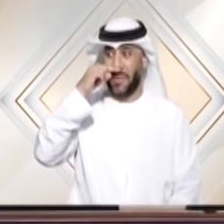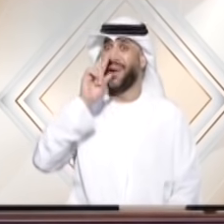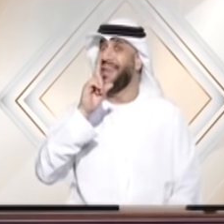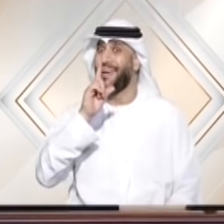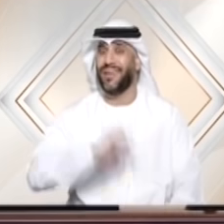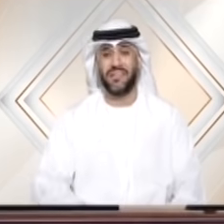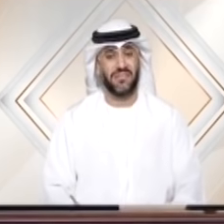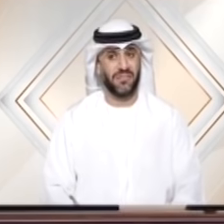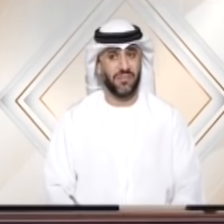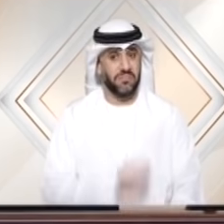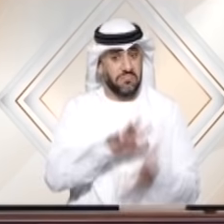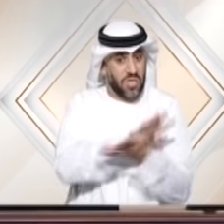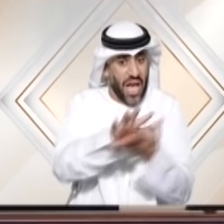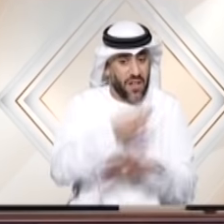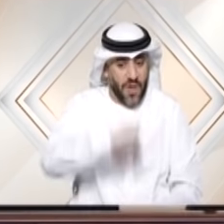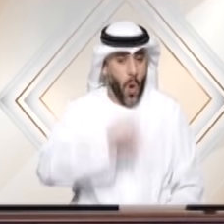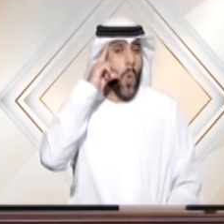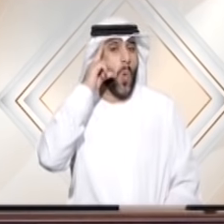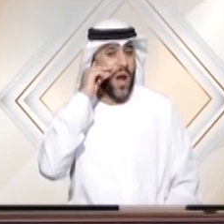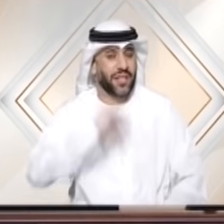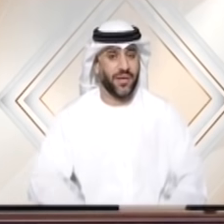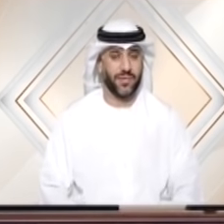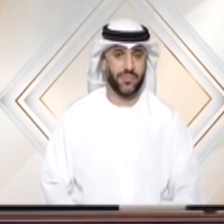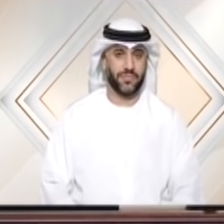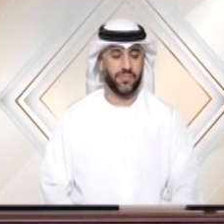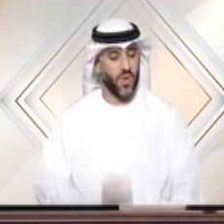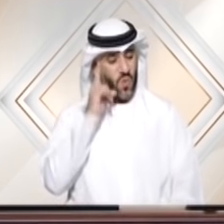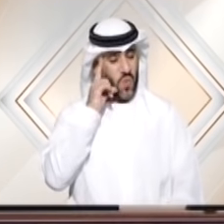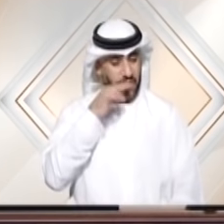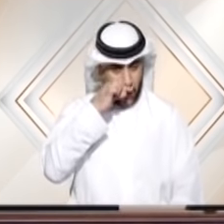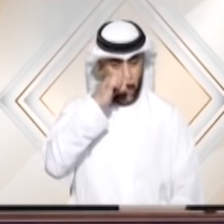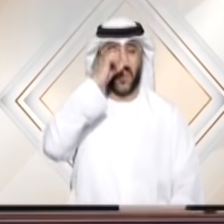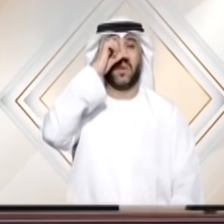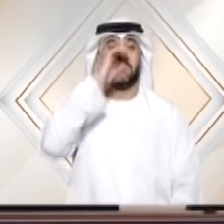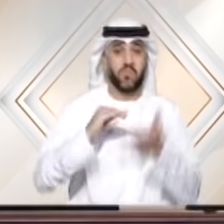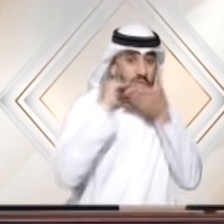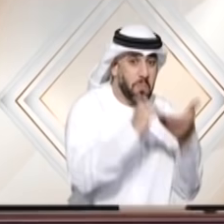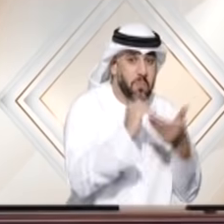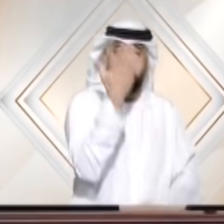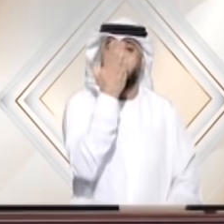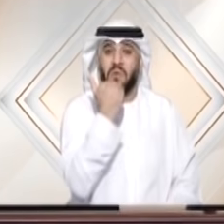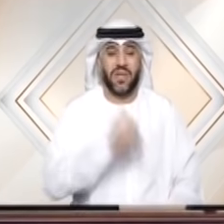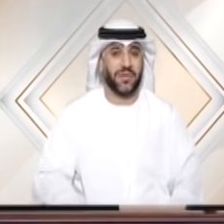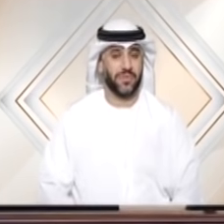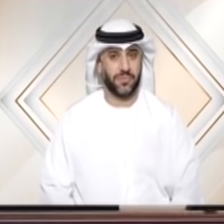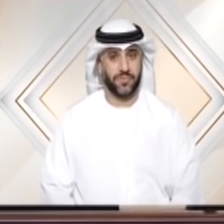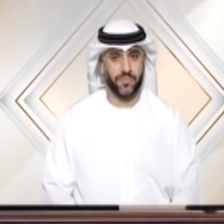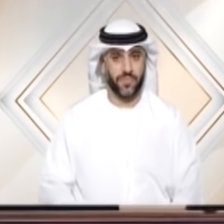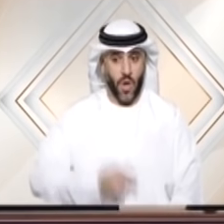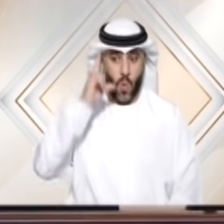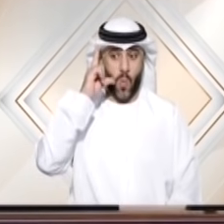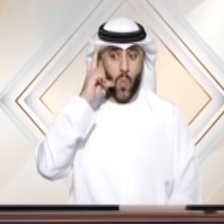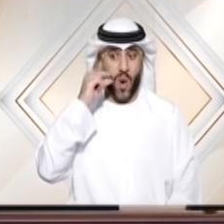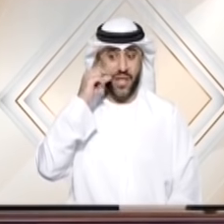لي، يعني احنا مشكله الرجال نريد ان نمارس كل الذكوره ولا نتحمل تبعات الحياه. اذا اردت ان تكون